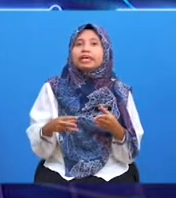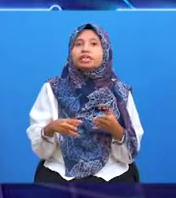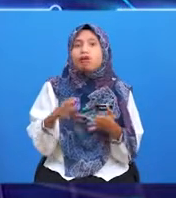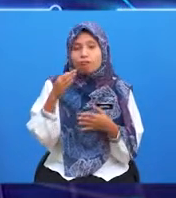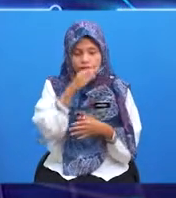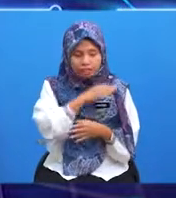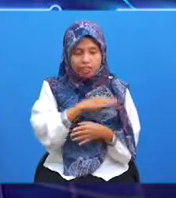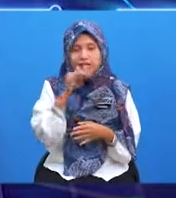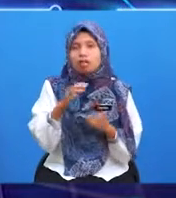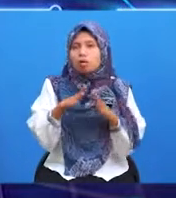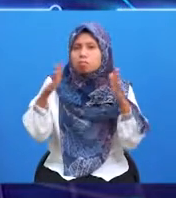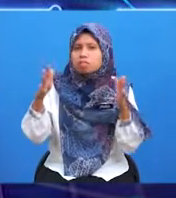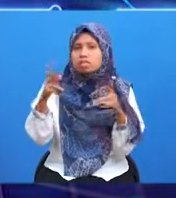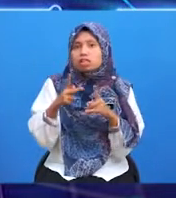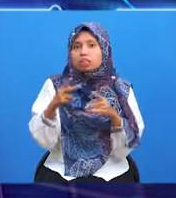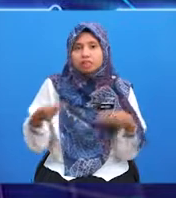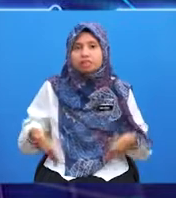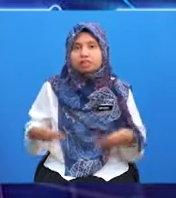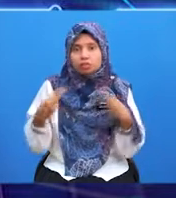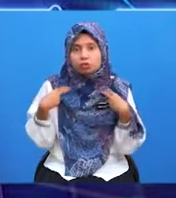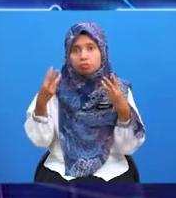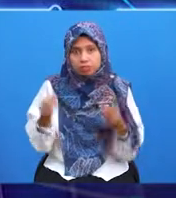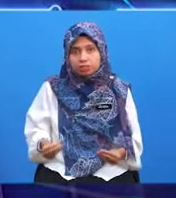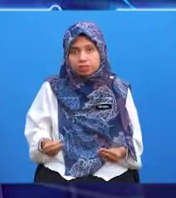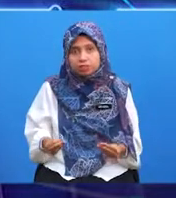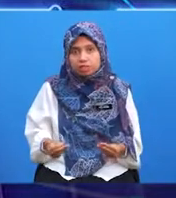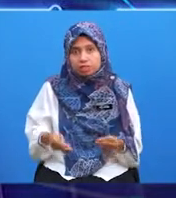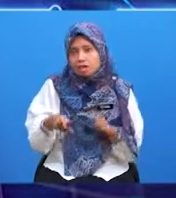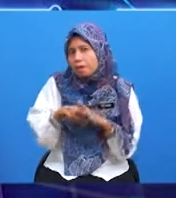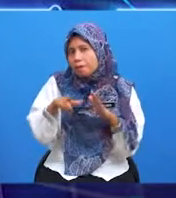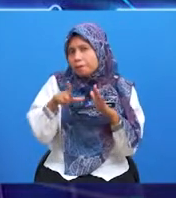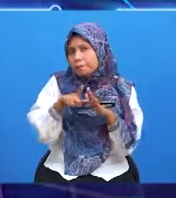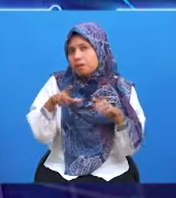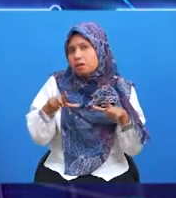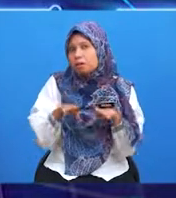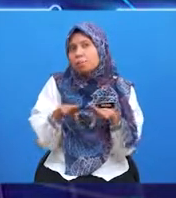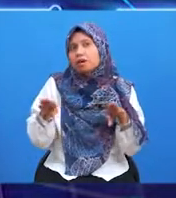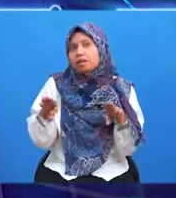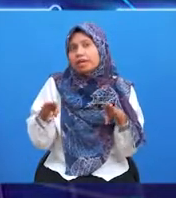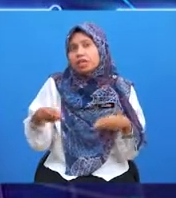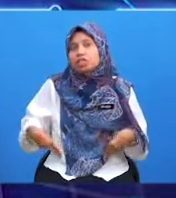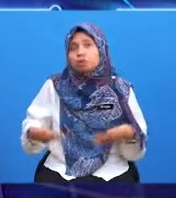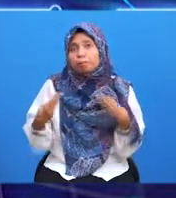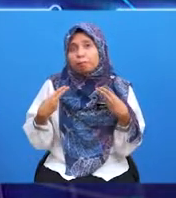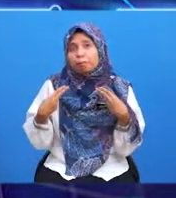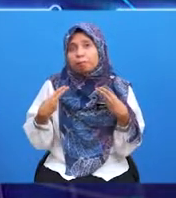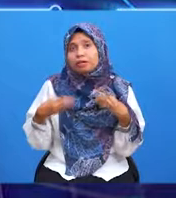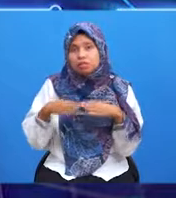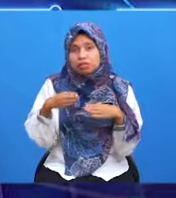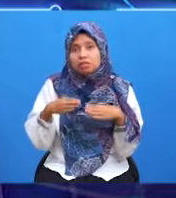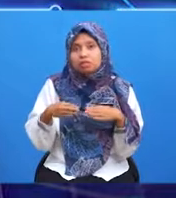yang besar bagi kehidupan manusia. Pelbagai bidang kehidupan manusia kini